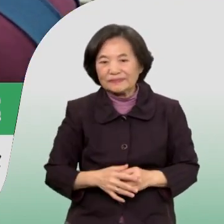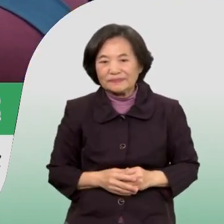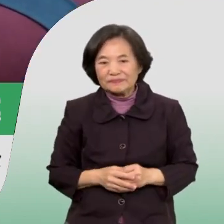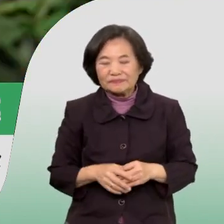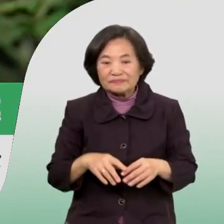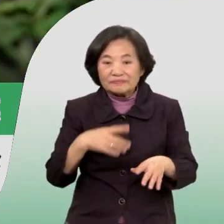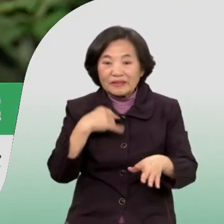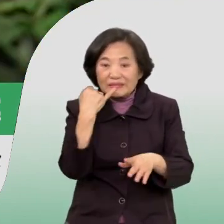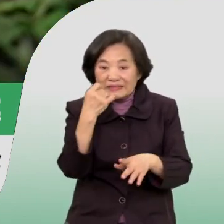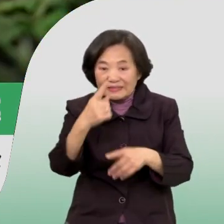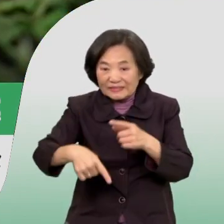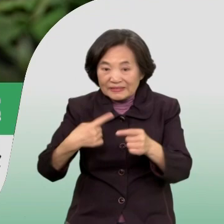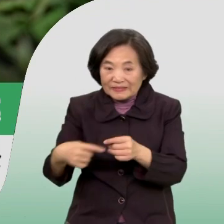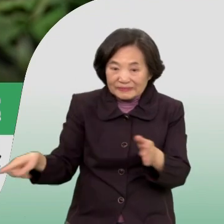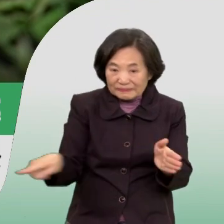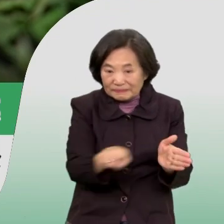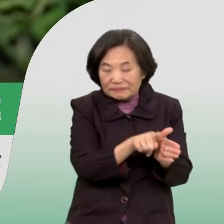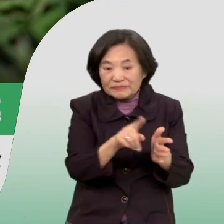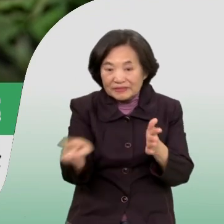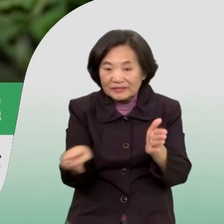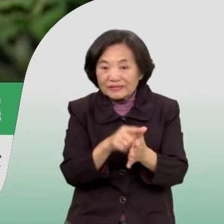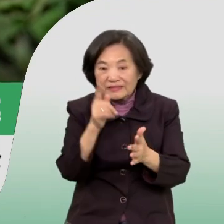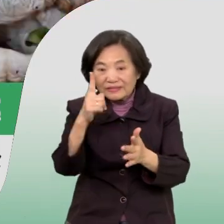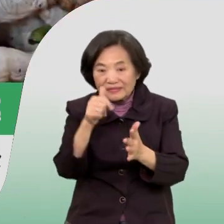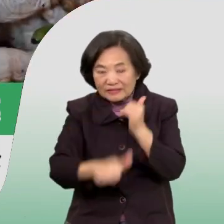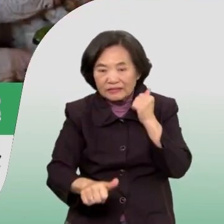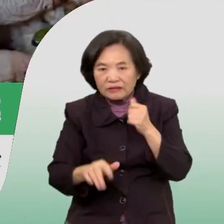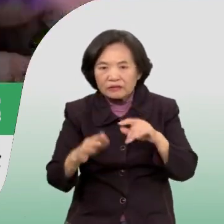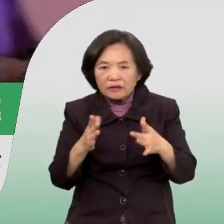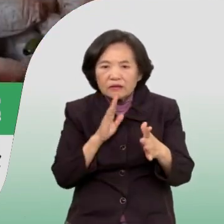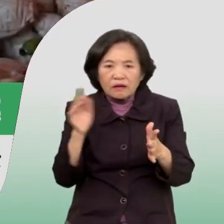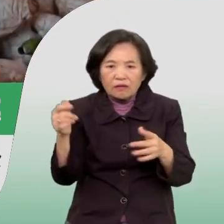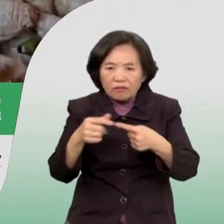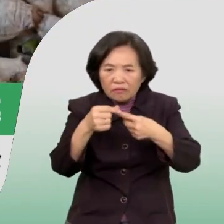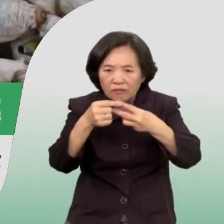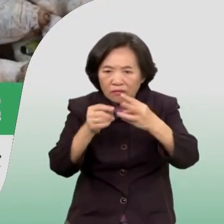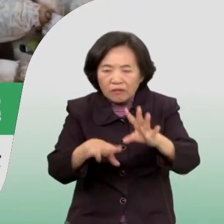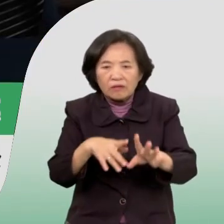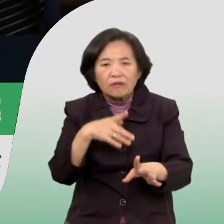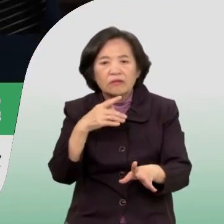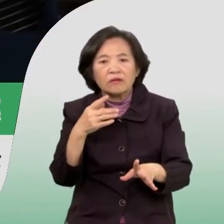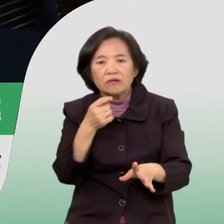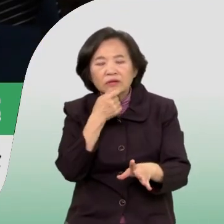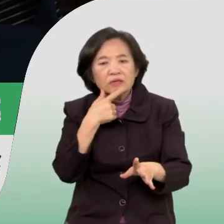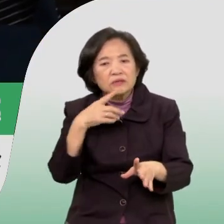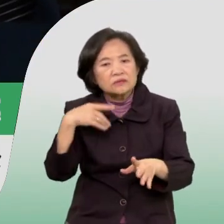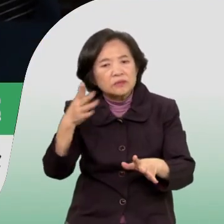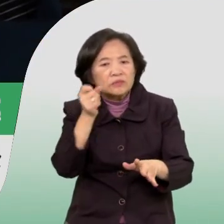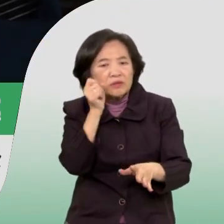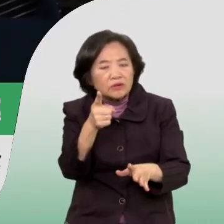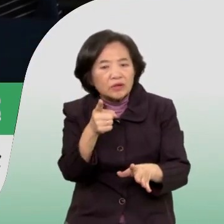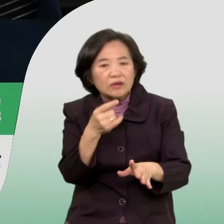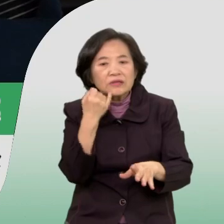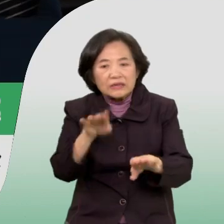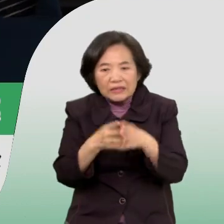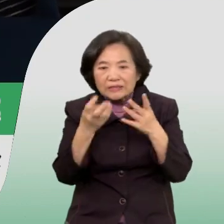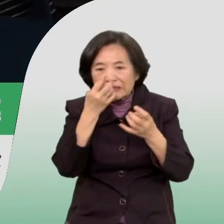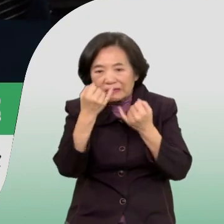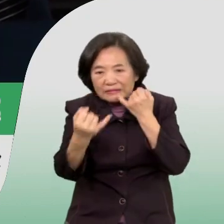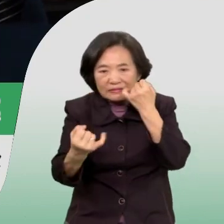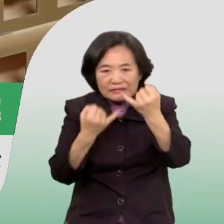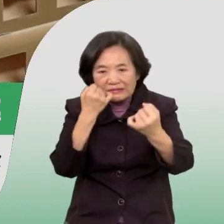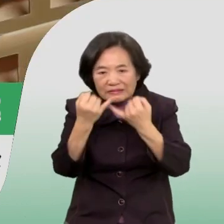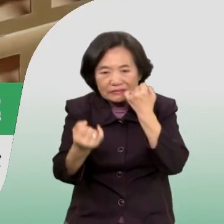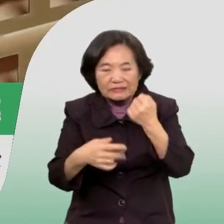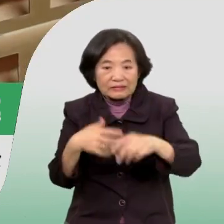生对幼虫发育到七米天龄，唔是专业，杀下来做土石同眼镜，李燕还没有你农改厂，只成